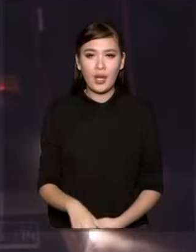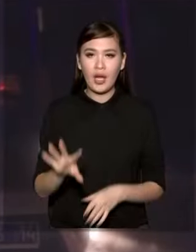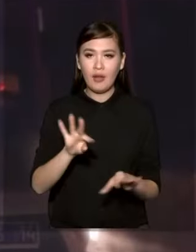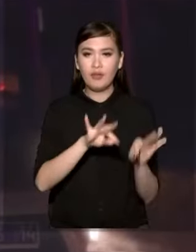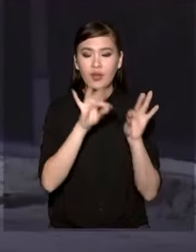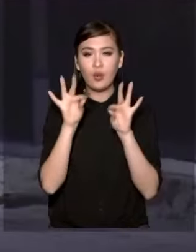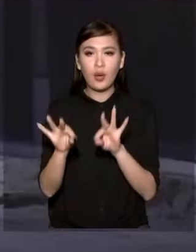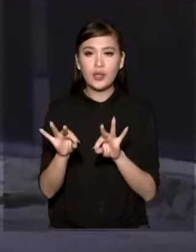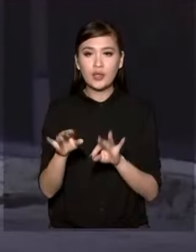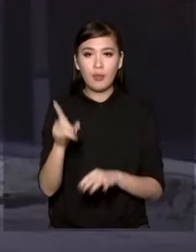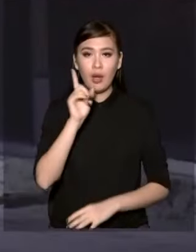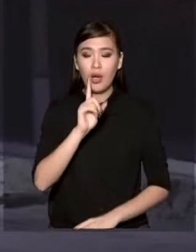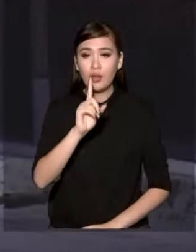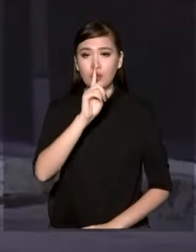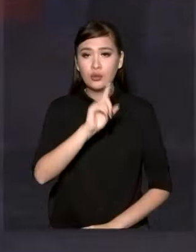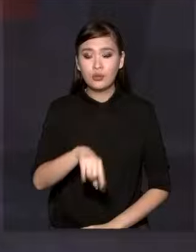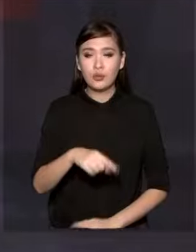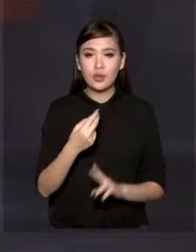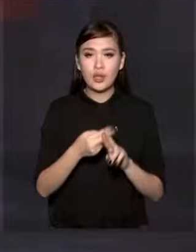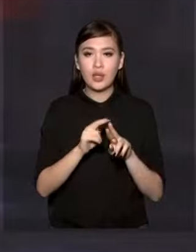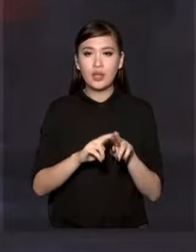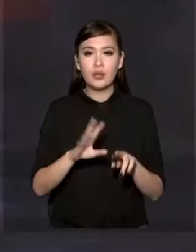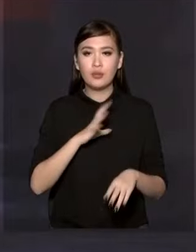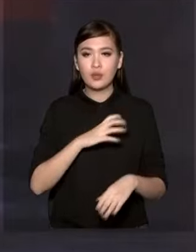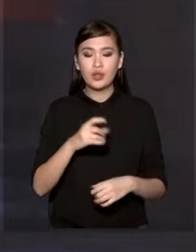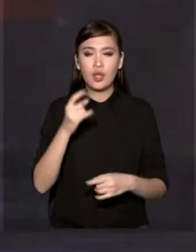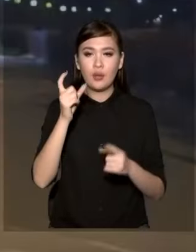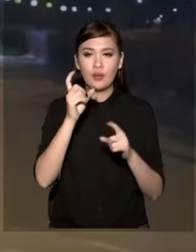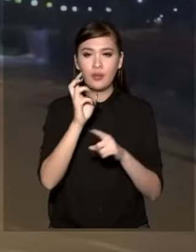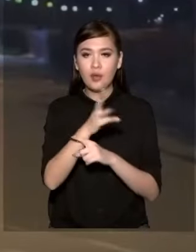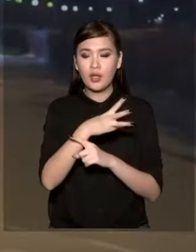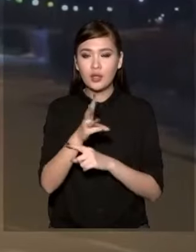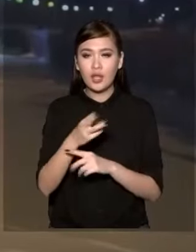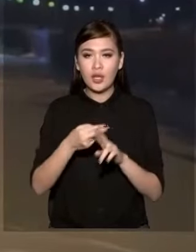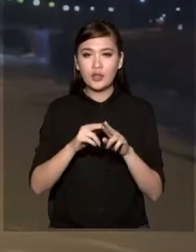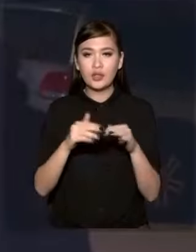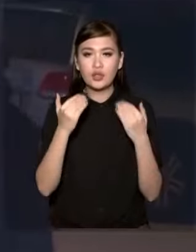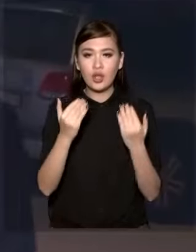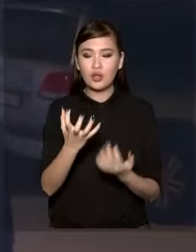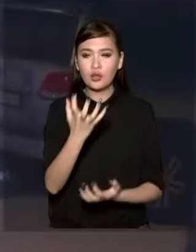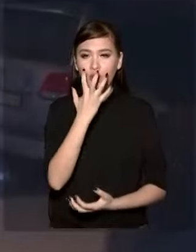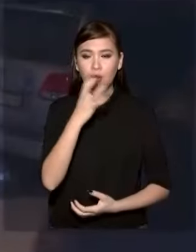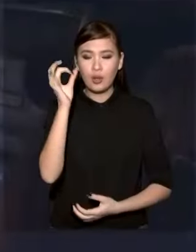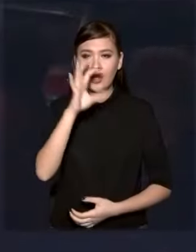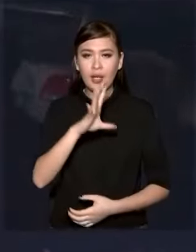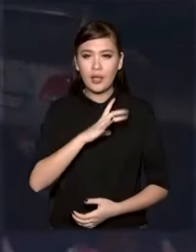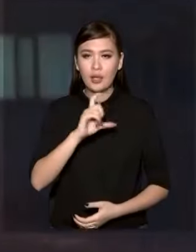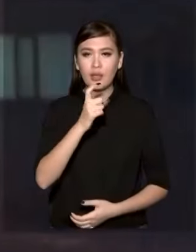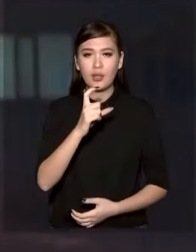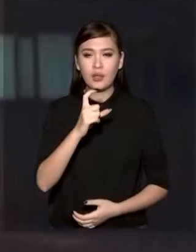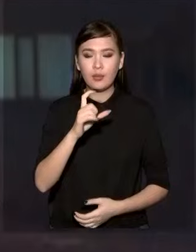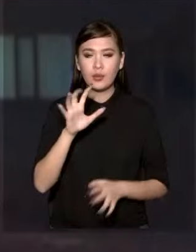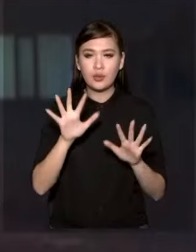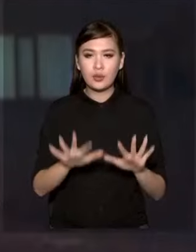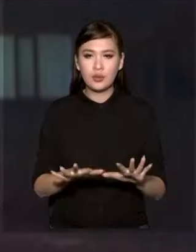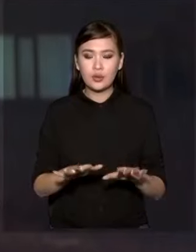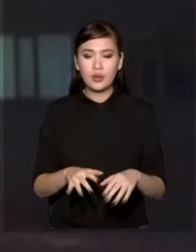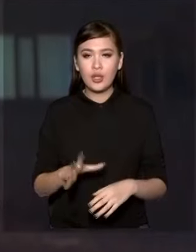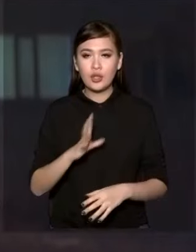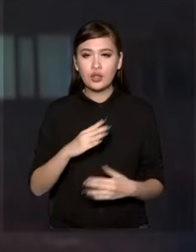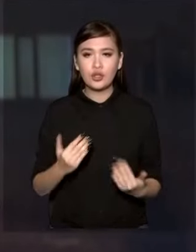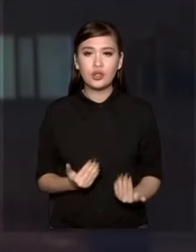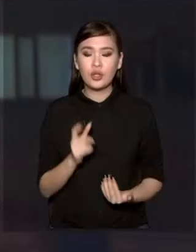Эвакуации пока не будет. Корреспондент Жебек Жолы следит за восстановлением теплоснабжения в Экибастузе. Жители Экибастуза